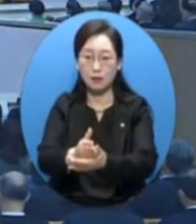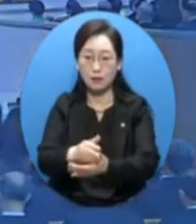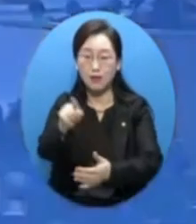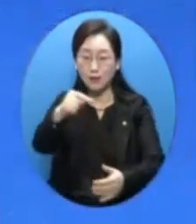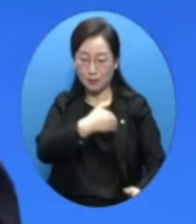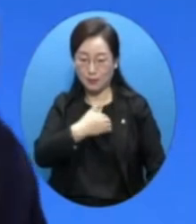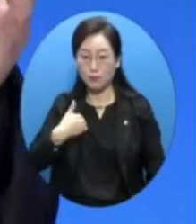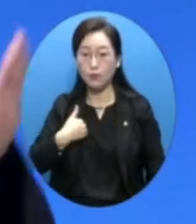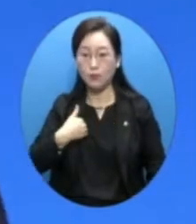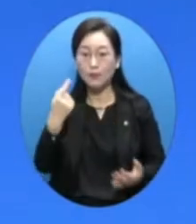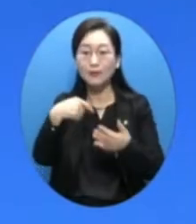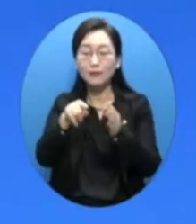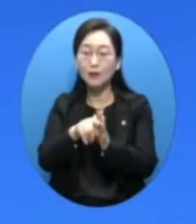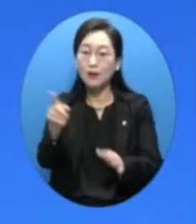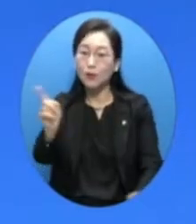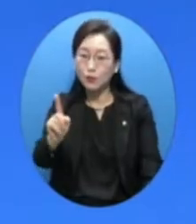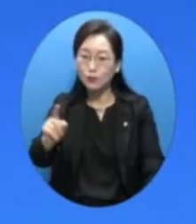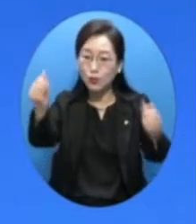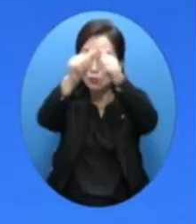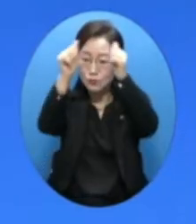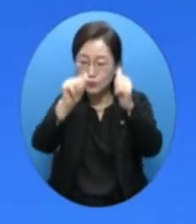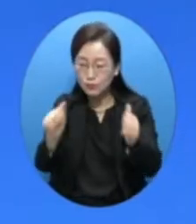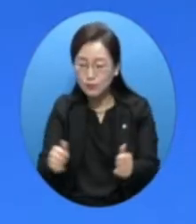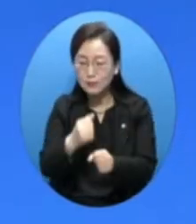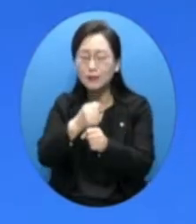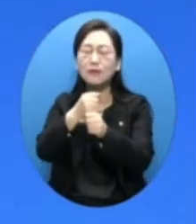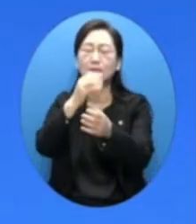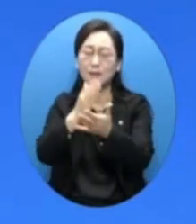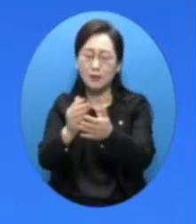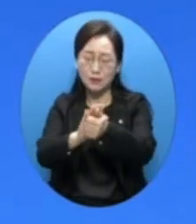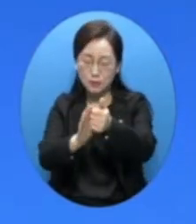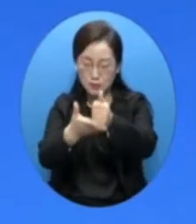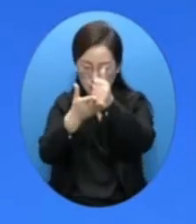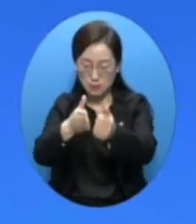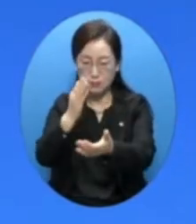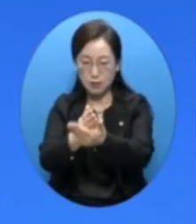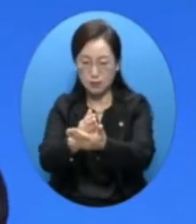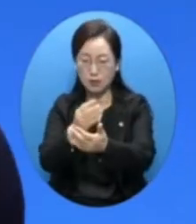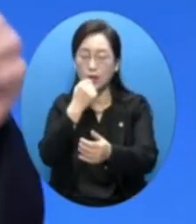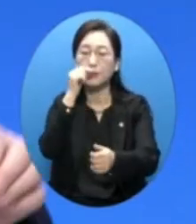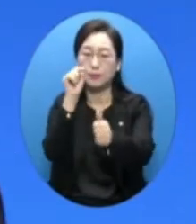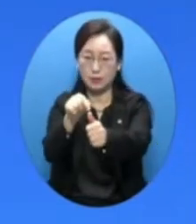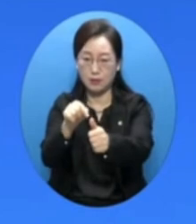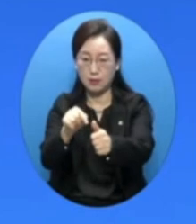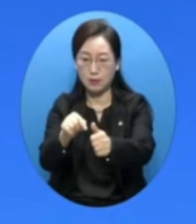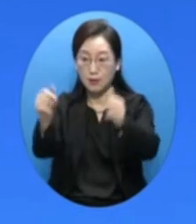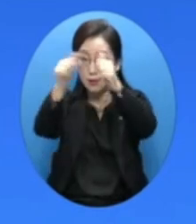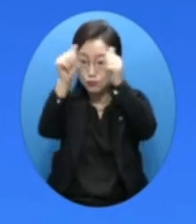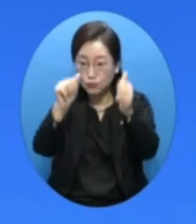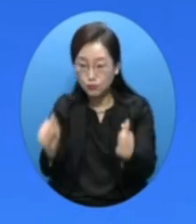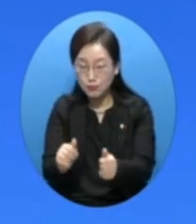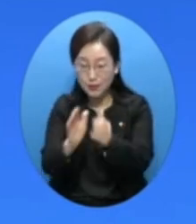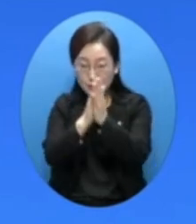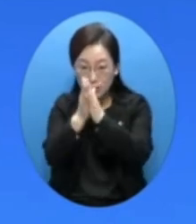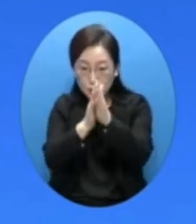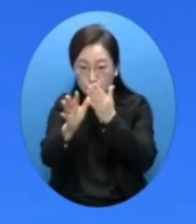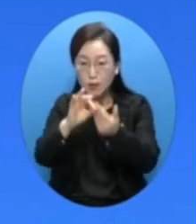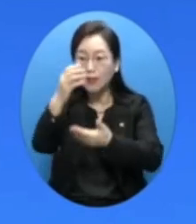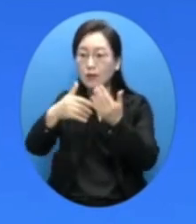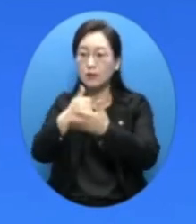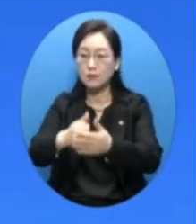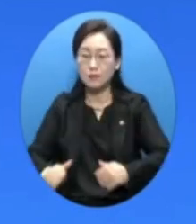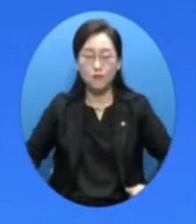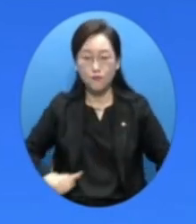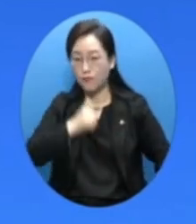만족을 위해서 어떤 무상도 만들지 말고 섬기지 말라고 말씀하시며 우상을 섬긴다에게 하나님의 진노와